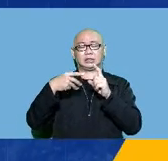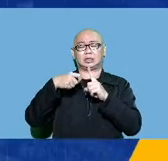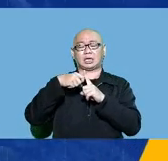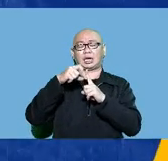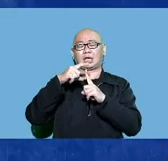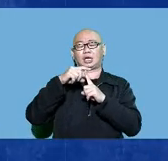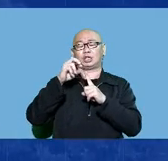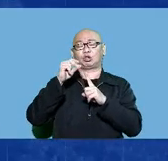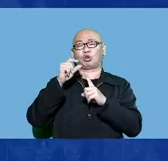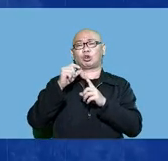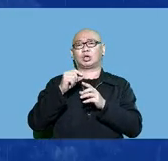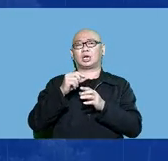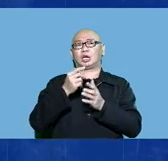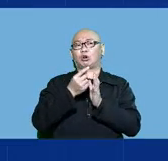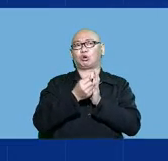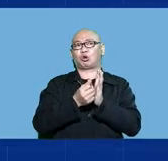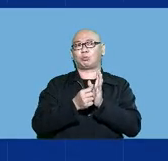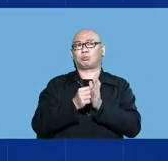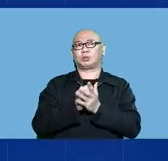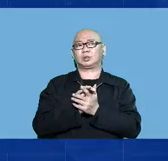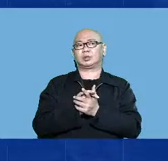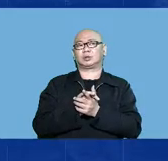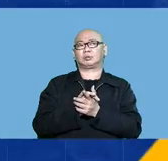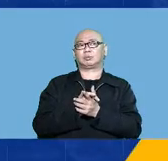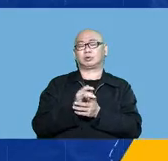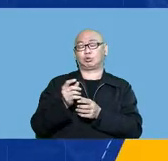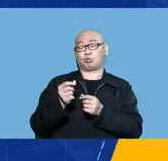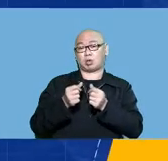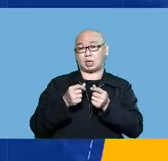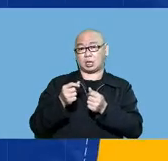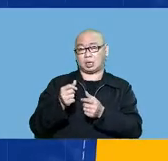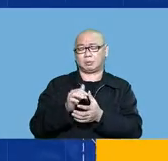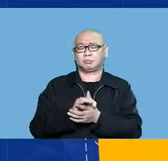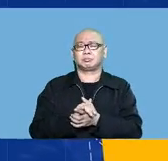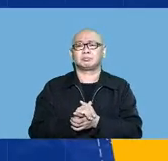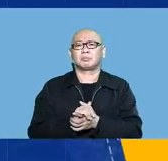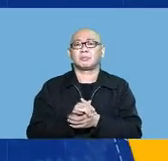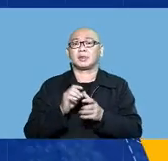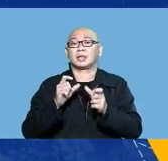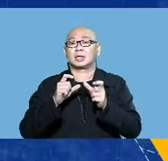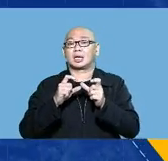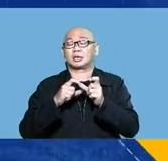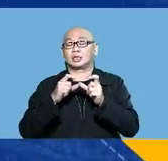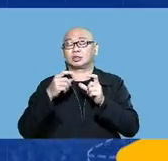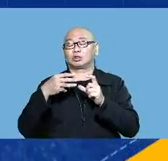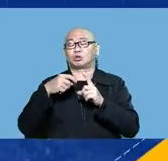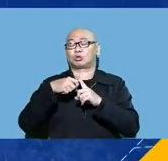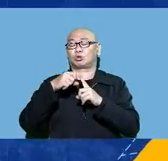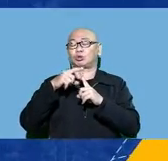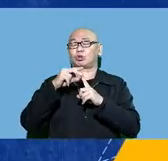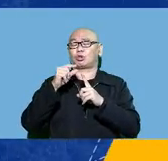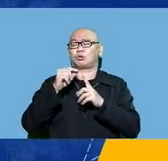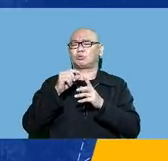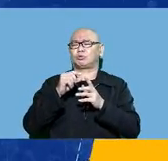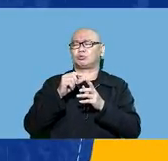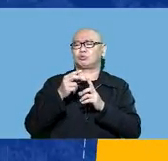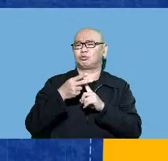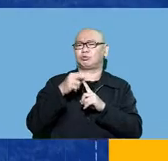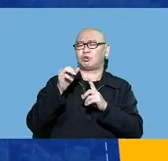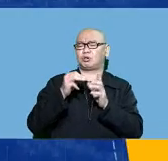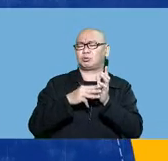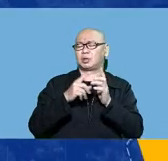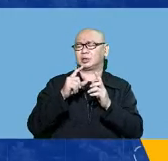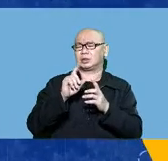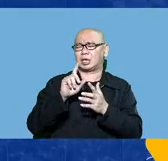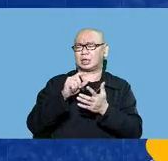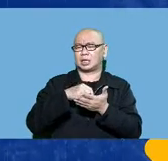informal. Salah satunya adalah pedagang kaki lima. Sektor informal memiliki ciri-ciri tidak terorganisasi, tidak